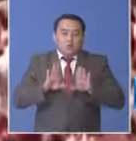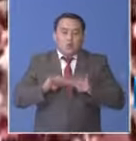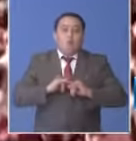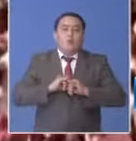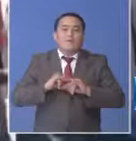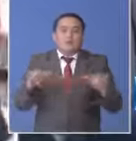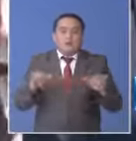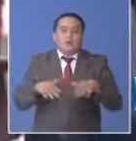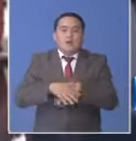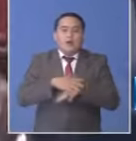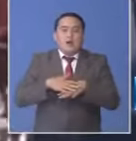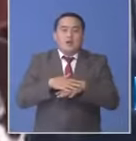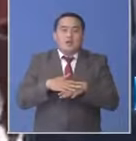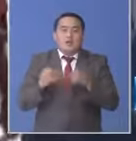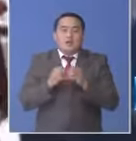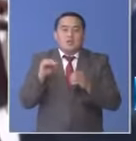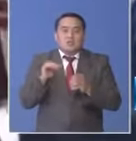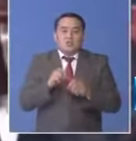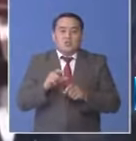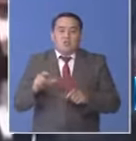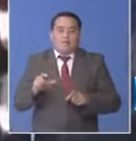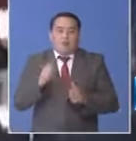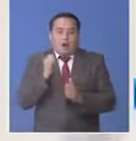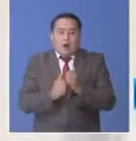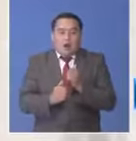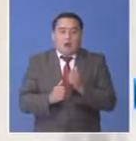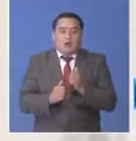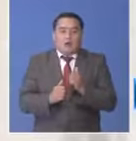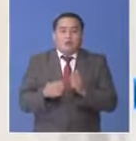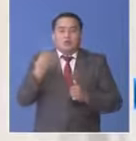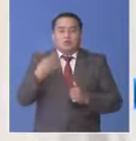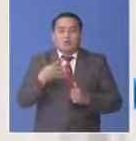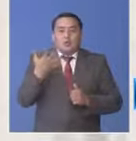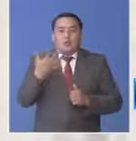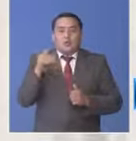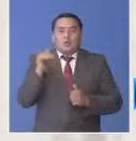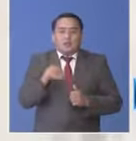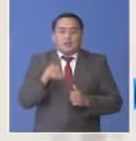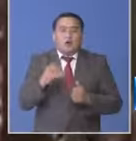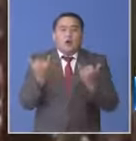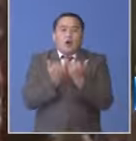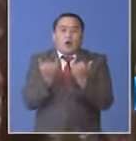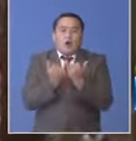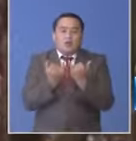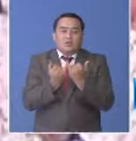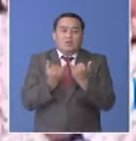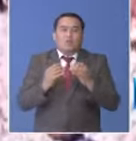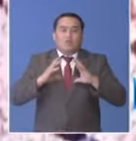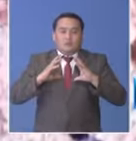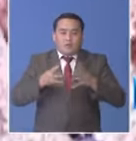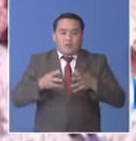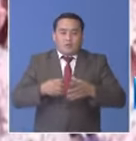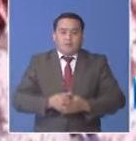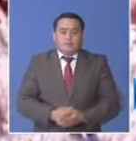Буньоль, население которого всего около 10 тысяч человек, ежегодно приезжает до 40-50 тысяч гостей со всего мира.